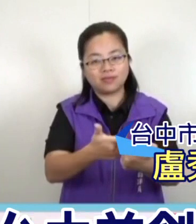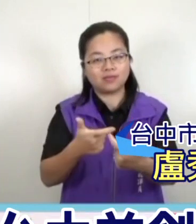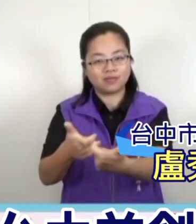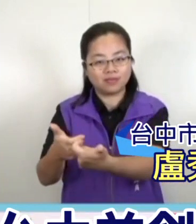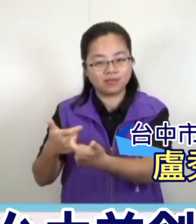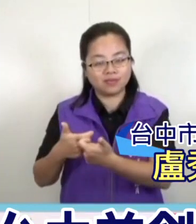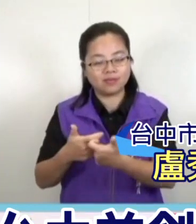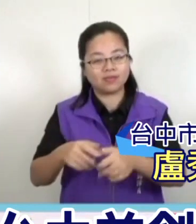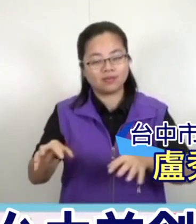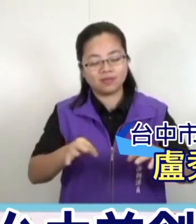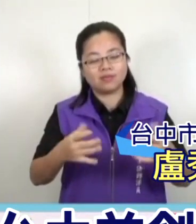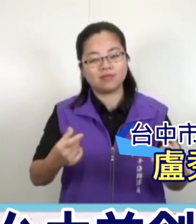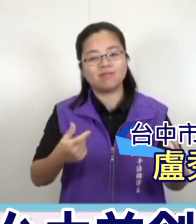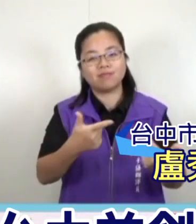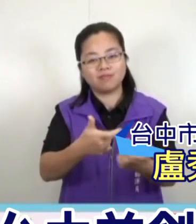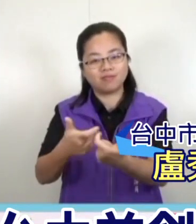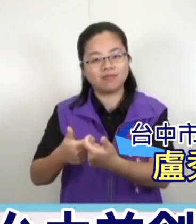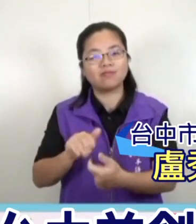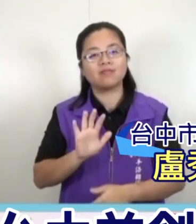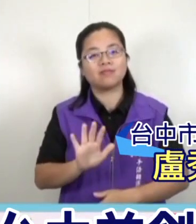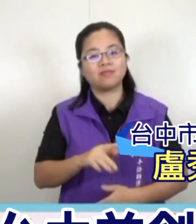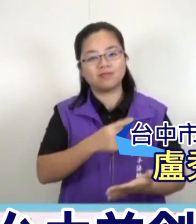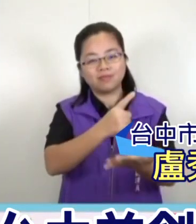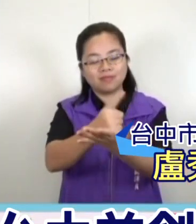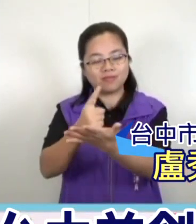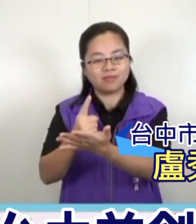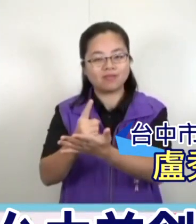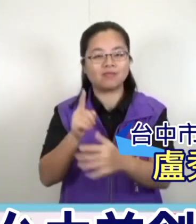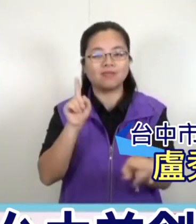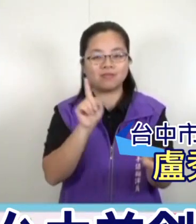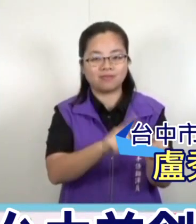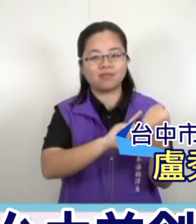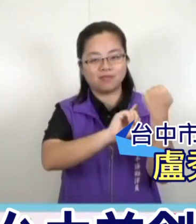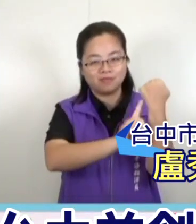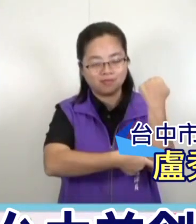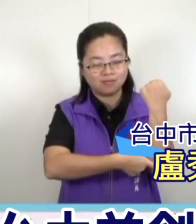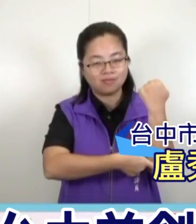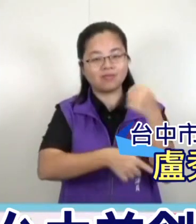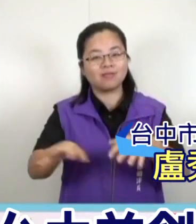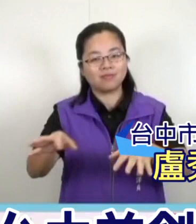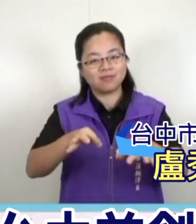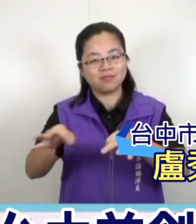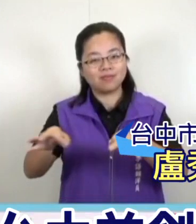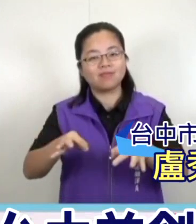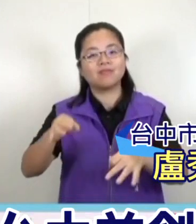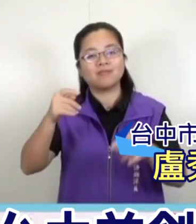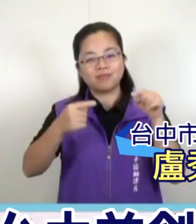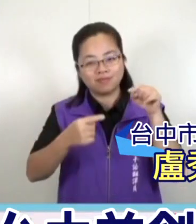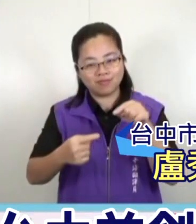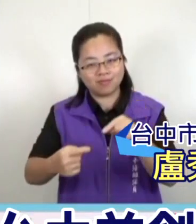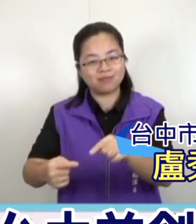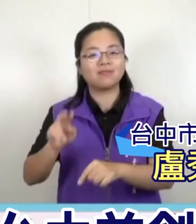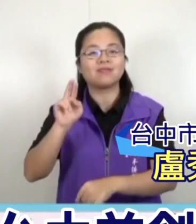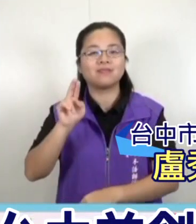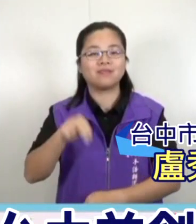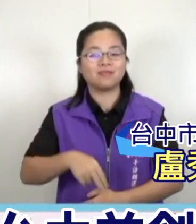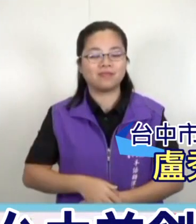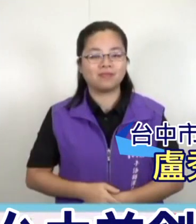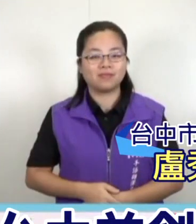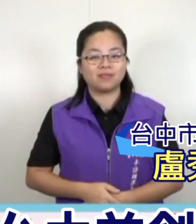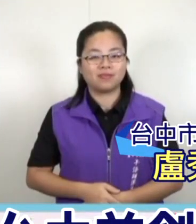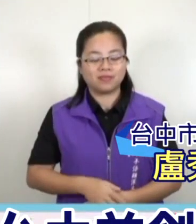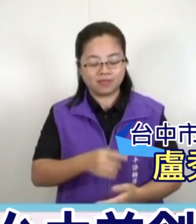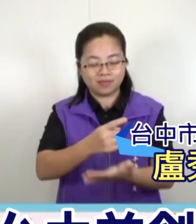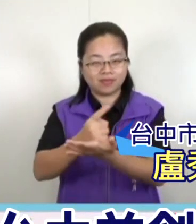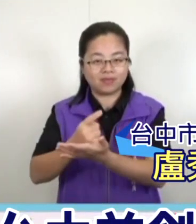摊商也都全力的配合，大家都守法，店就可以开，生意就可以做哈。那市民朋